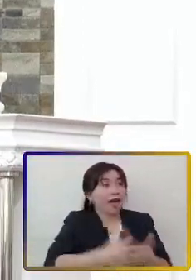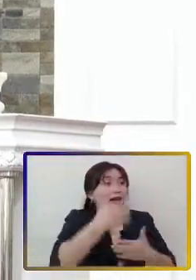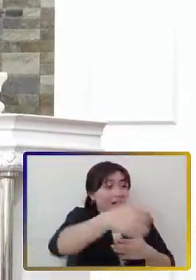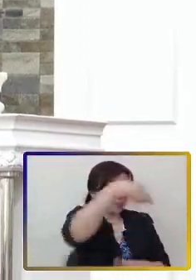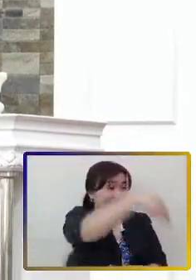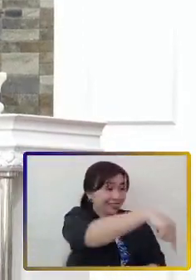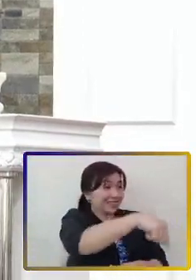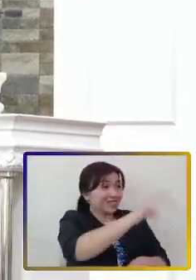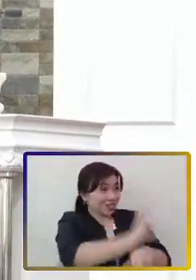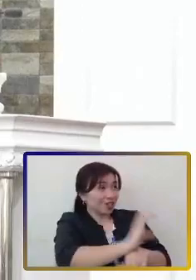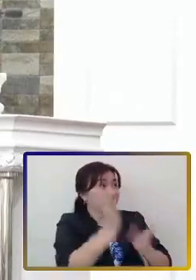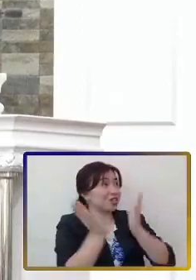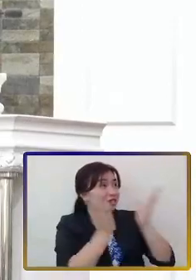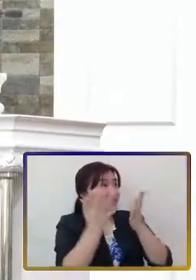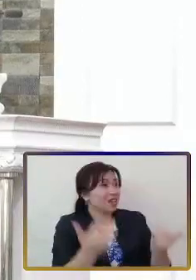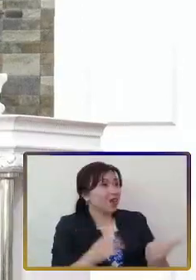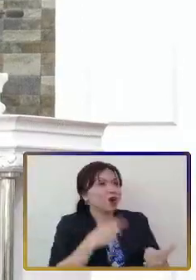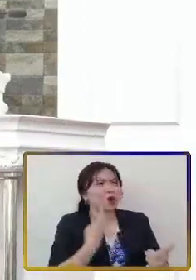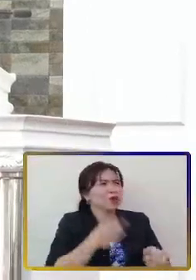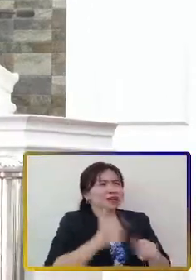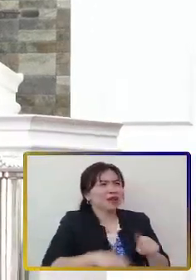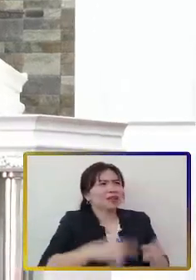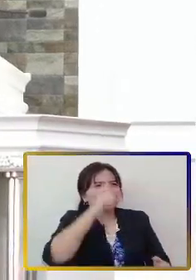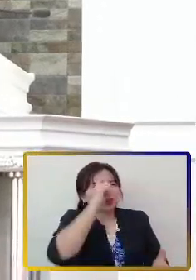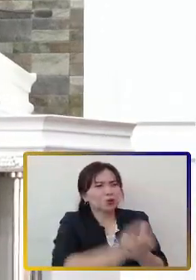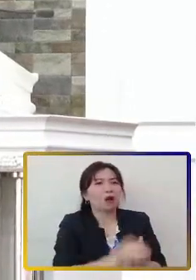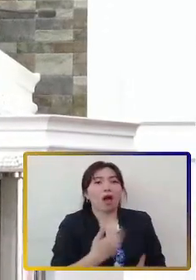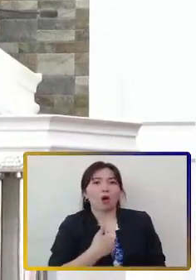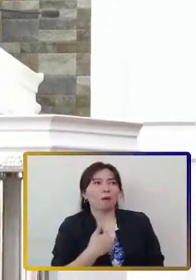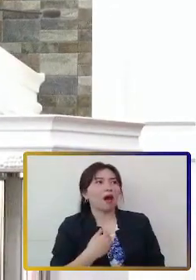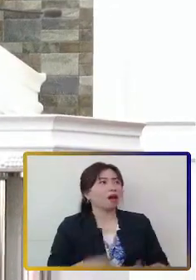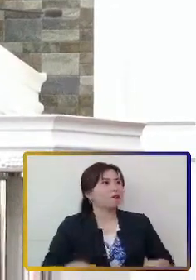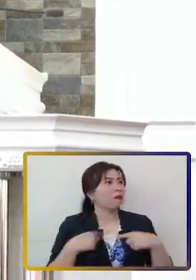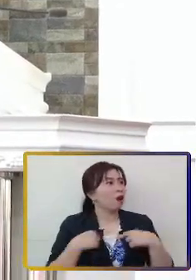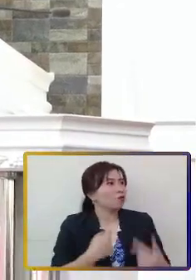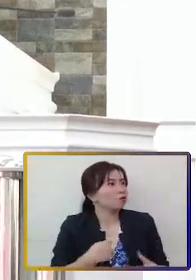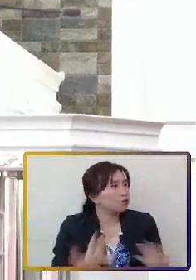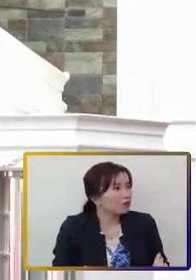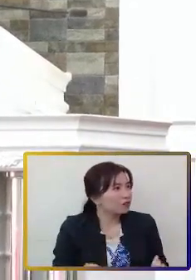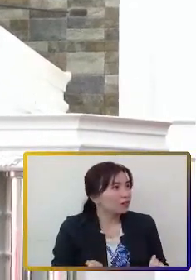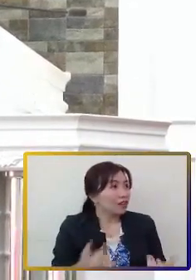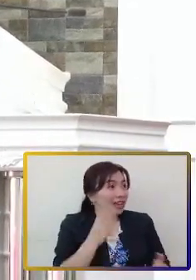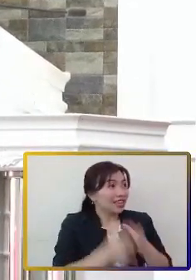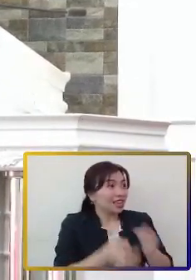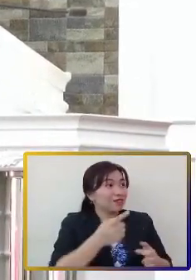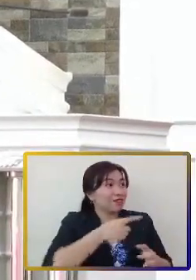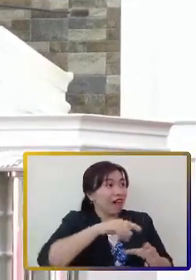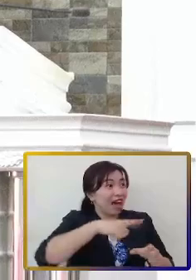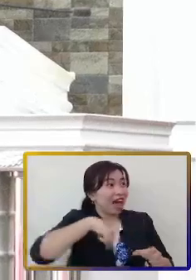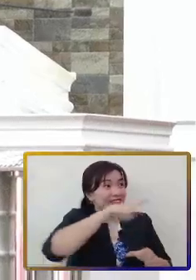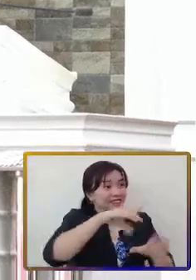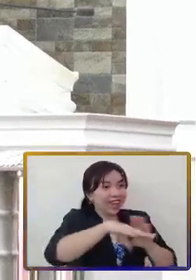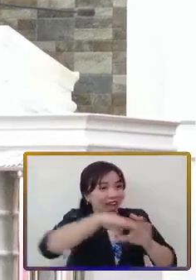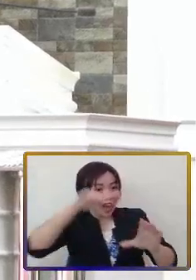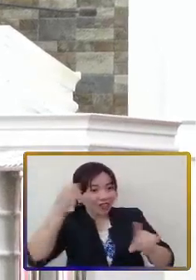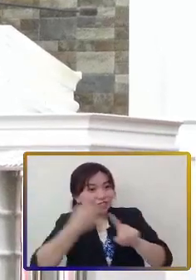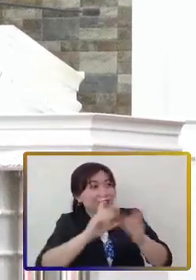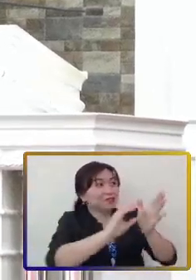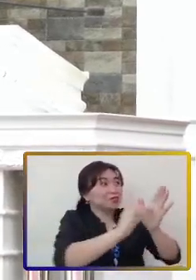Yeah Hindi nga natin alam kung buhay tayo paglabas ng pintuan na to eh that's